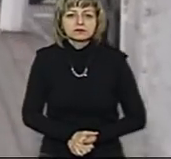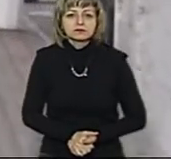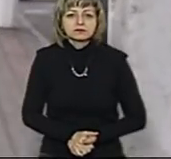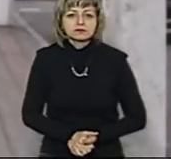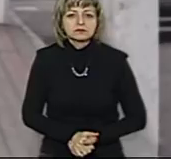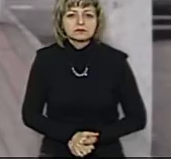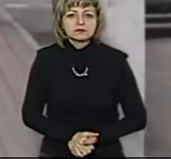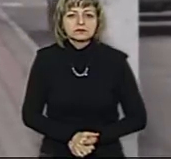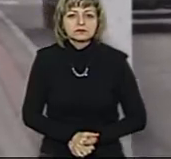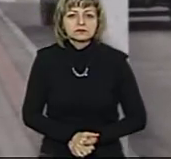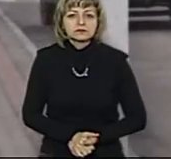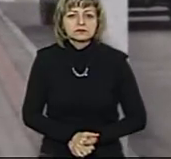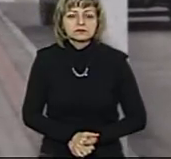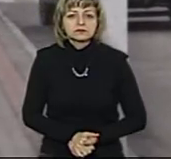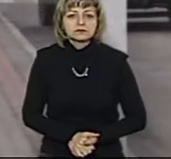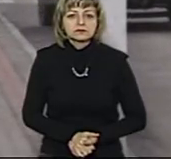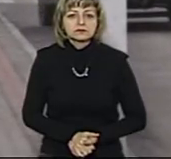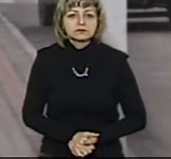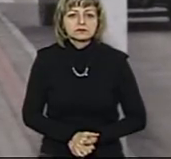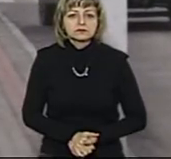на Суспільному. Волинь.